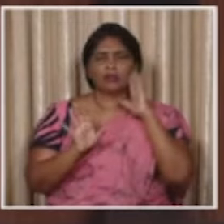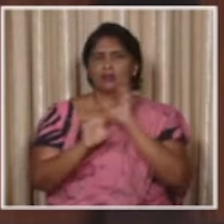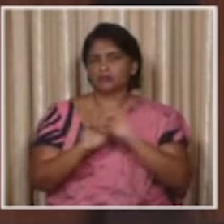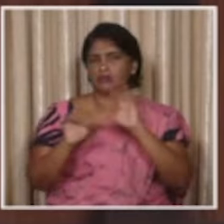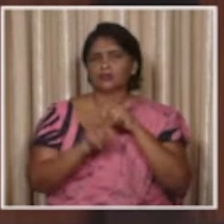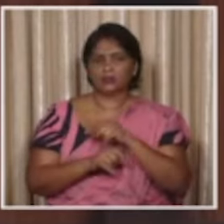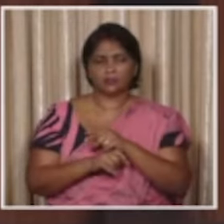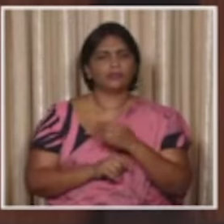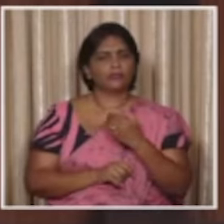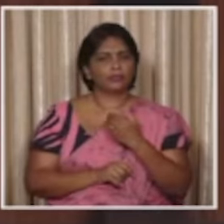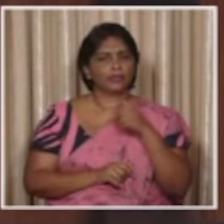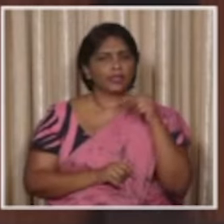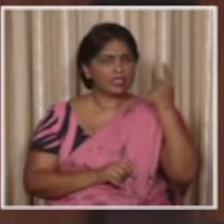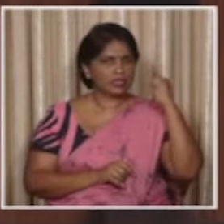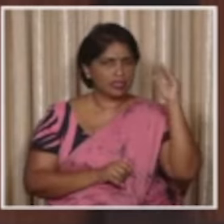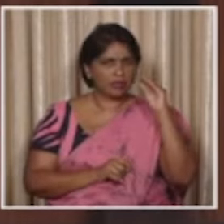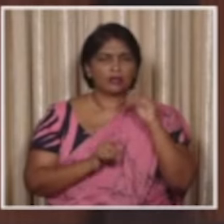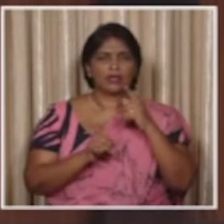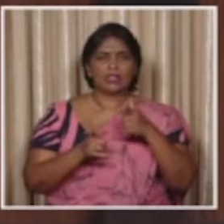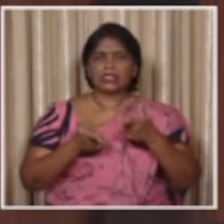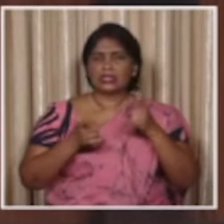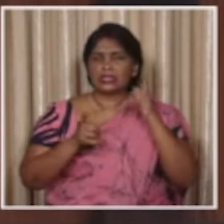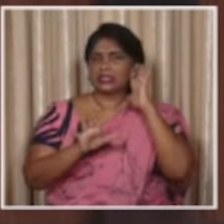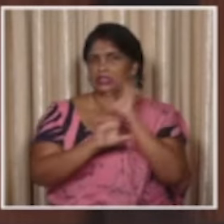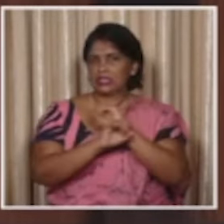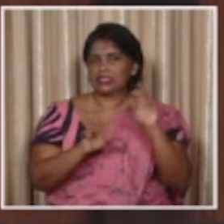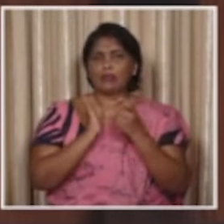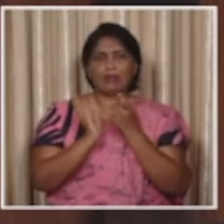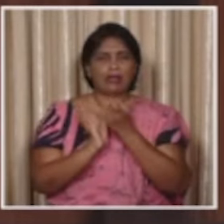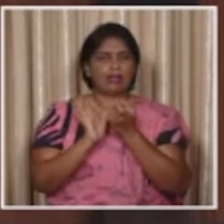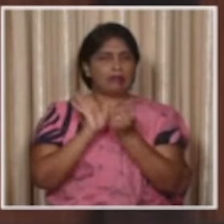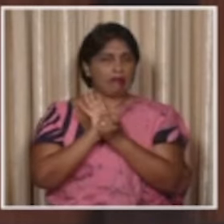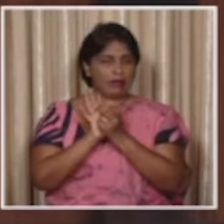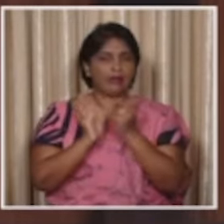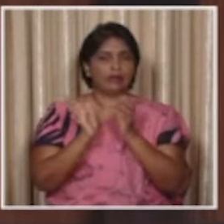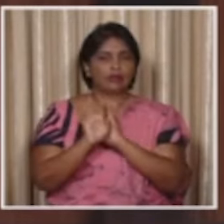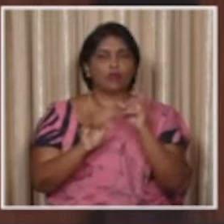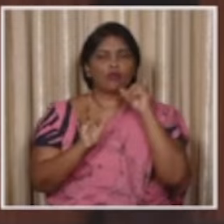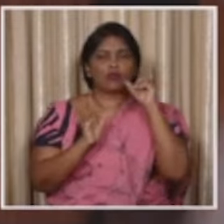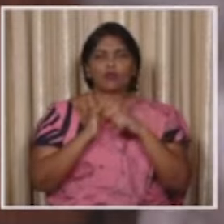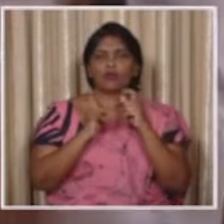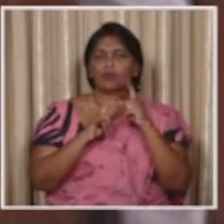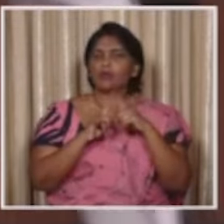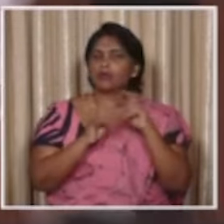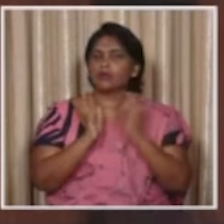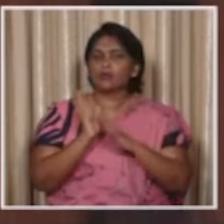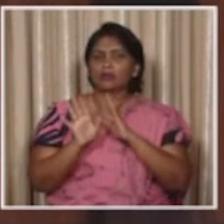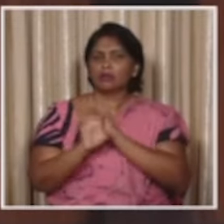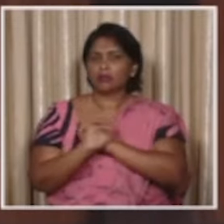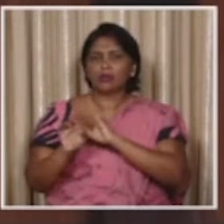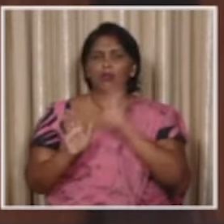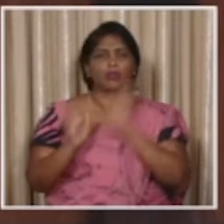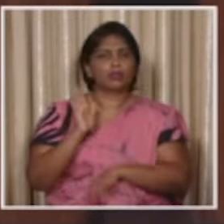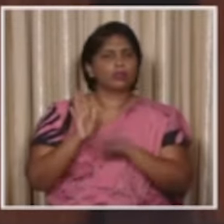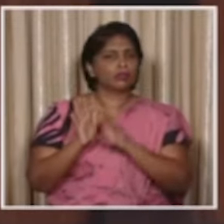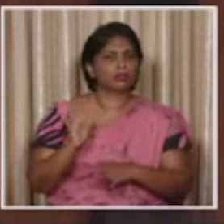කරා. එතකොට දැන් ඊයේ හවස පියෝ ටීවී එකේ යනකොට ගරු මුලසනේ මන්ත්‍රීමනි මේ කෝප් කමිටුවේ අපි කියපු ප්‍රකාශ ඔක්කොම වගේ ඉවත් කරලා